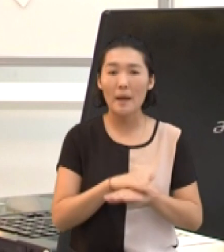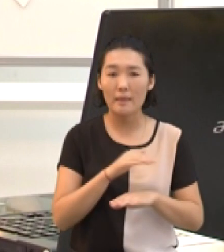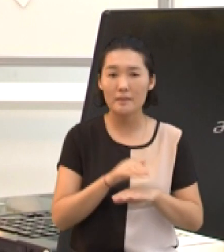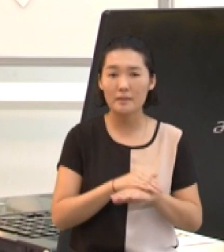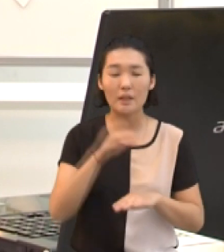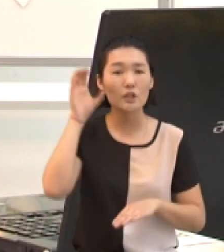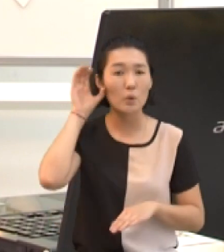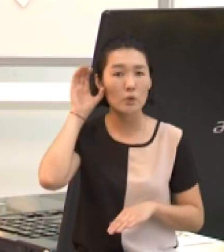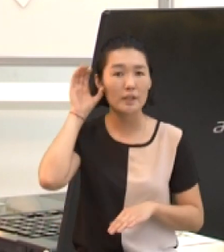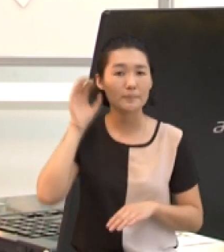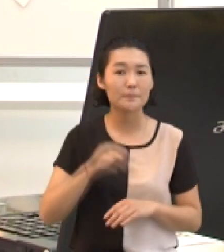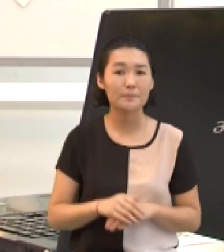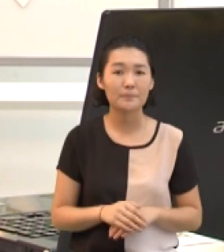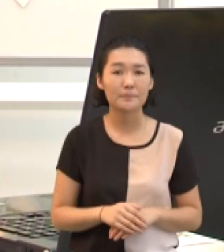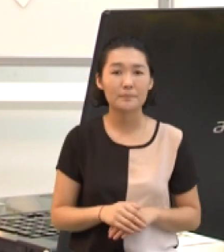Молодцы, слушаем.